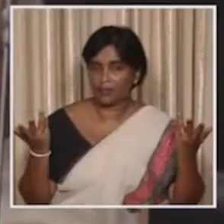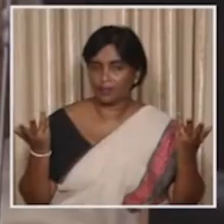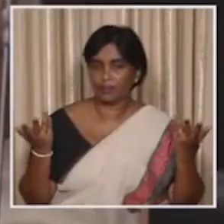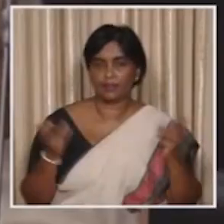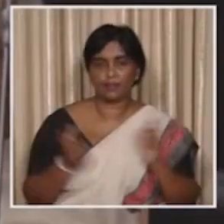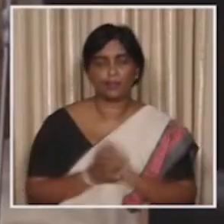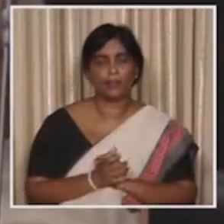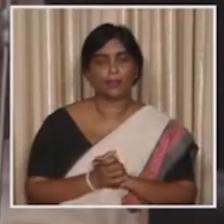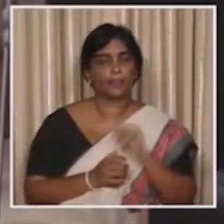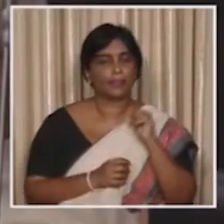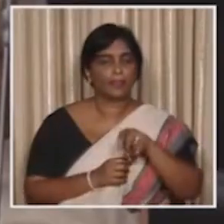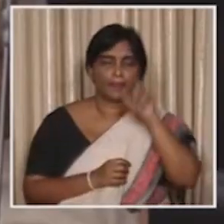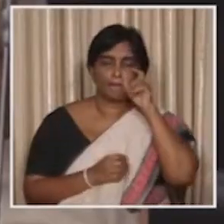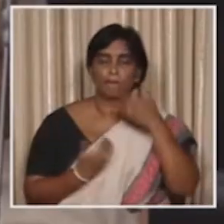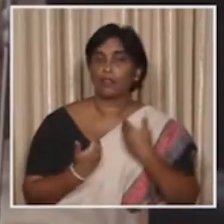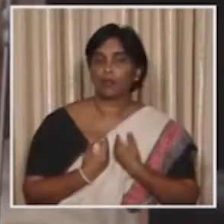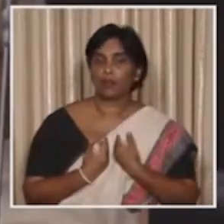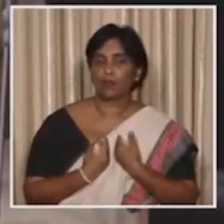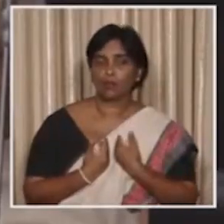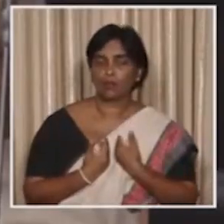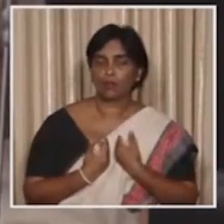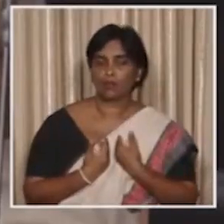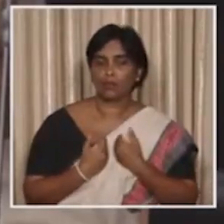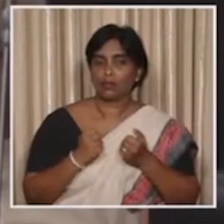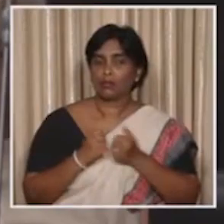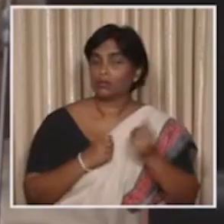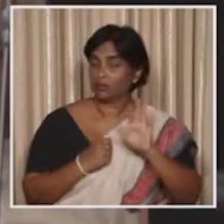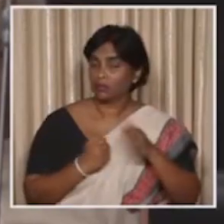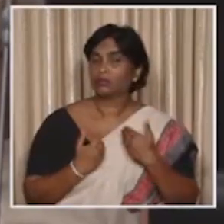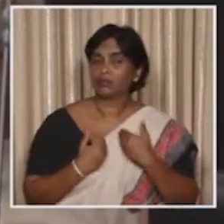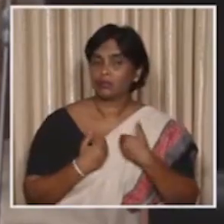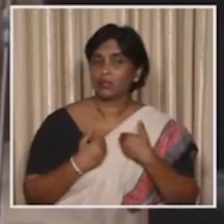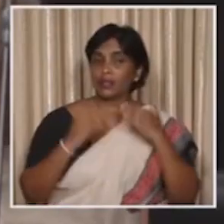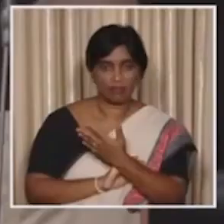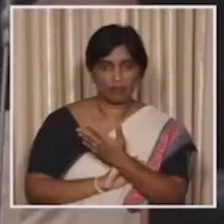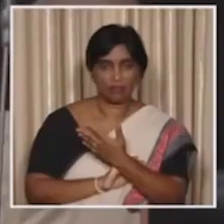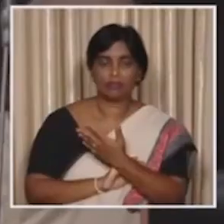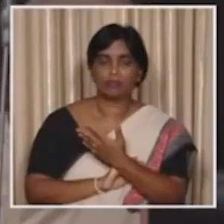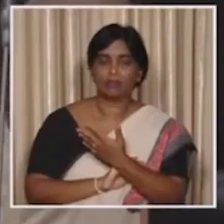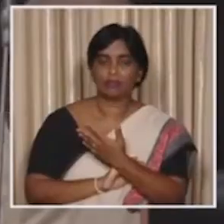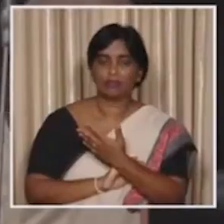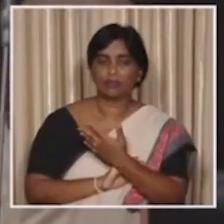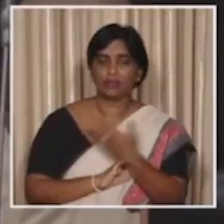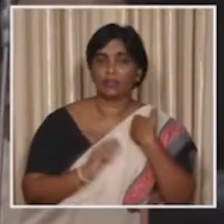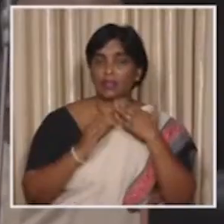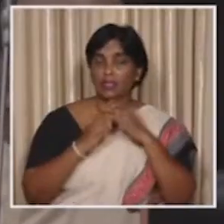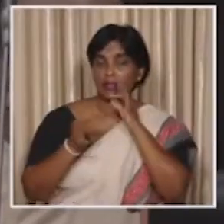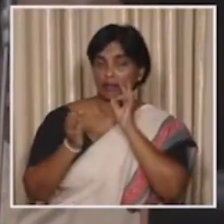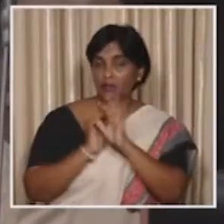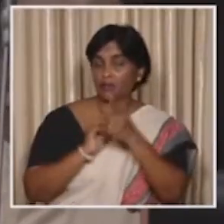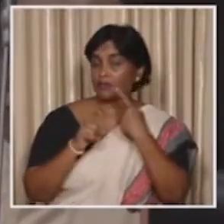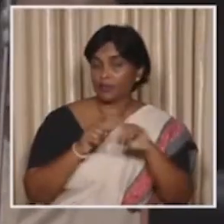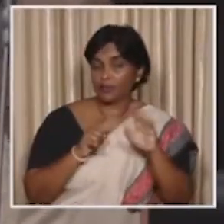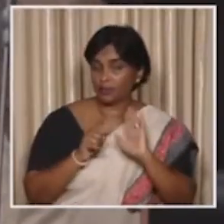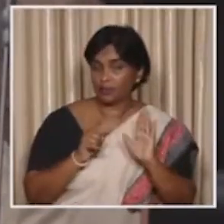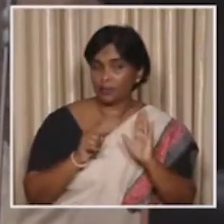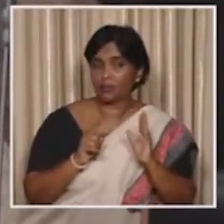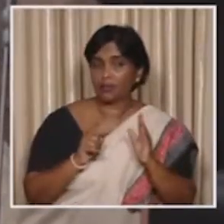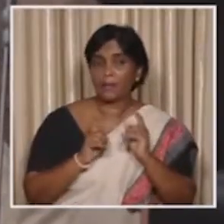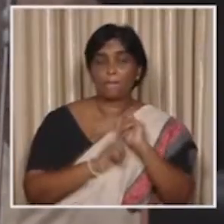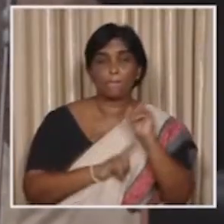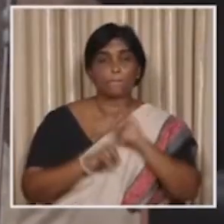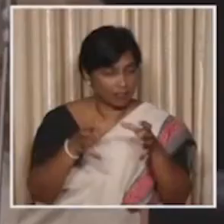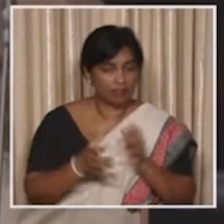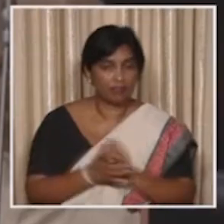ඉල්ලුවා දැන් බලන්න මට මොකක්ද උනේ කියලා මම ඕක කරන්න ගිහින් මගේ ගෙදර ගිනි තිබ්බා මගේ ගෙදර ගිනි තිබ්බා විතරක් නෙමෙයි